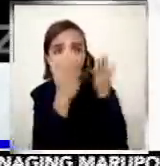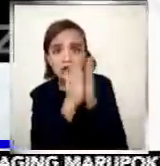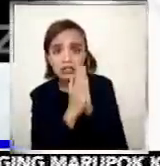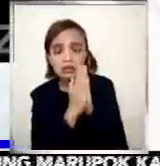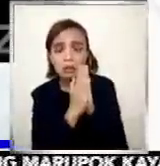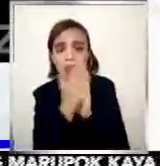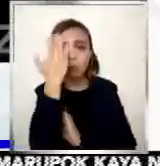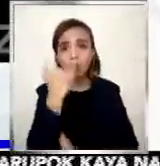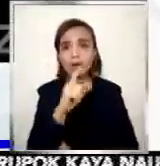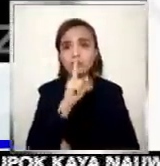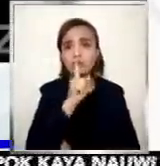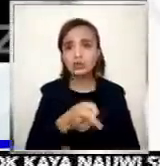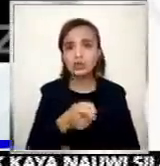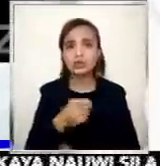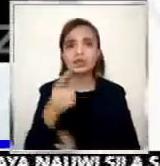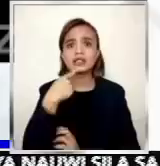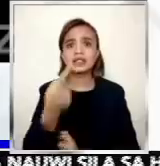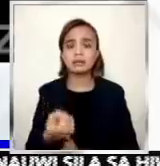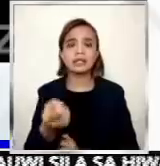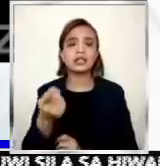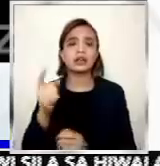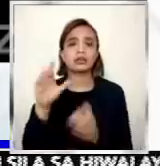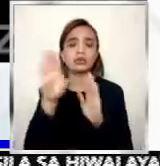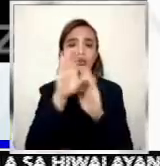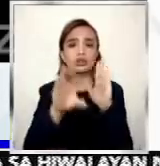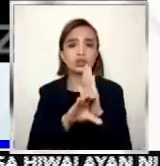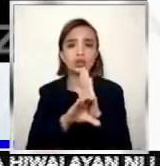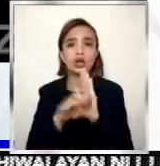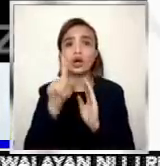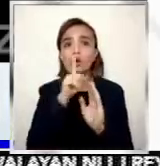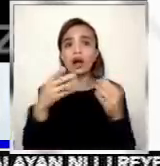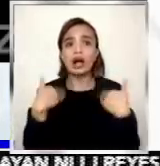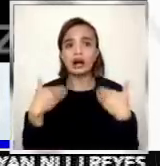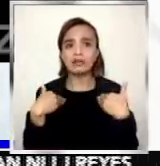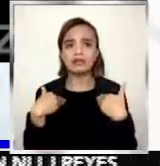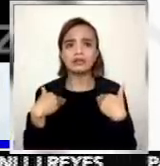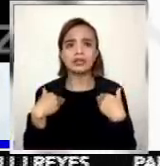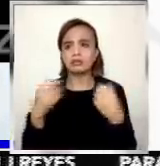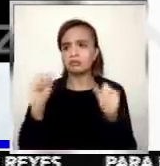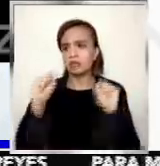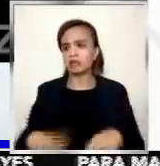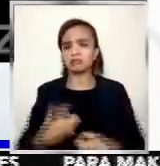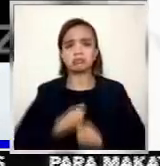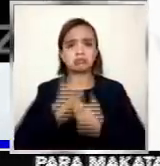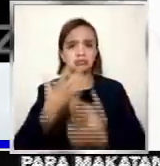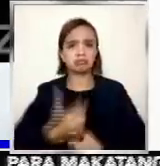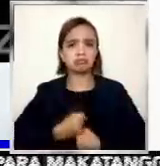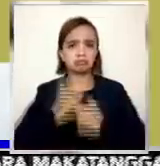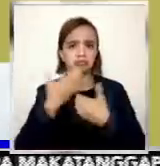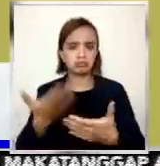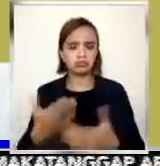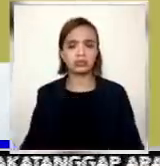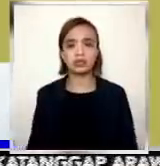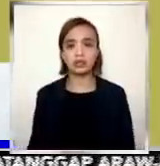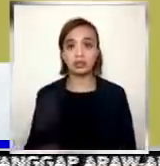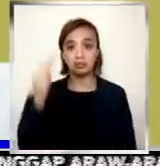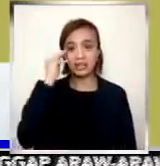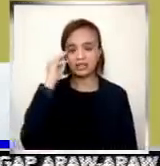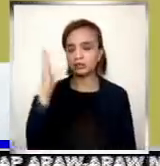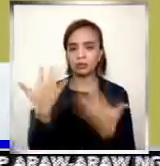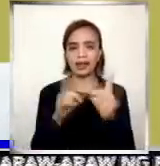ating konstitusyon na meron silang freedom of expression. Walang tugon dito si Martires.